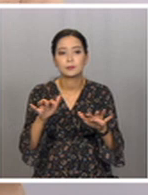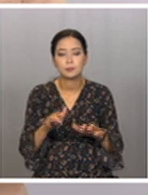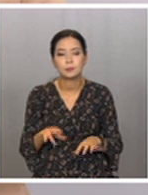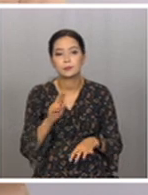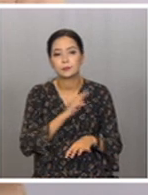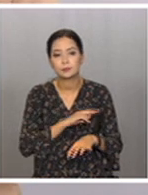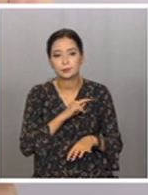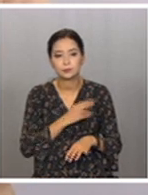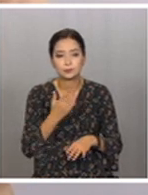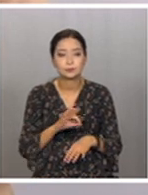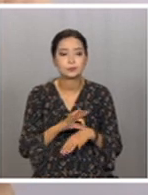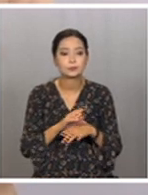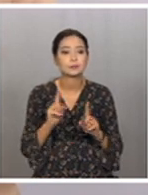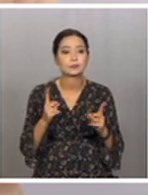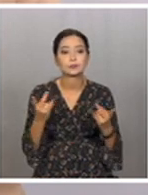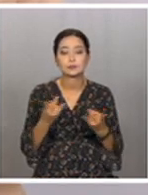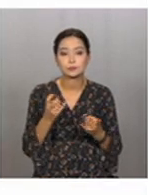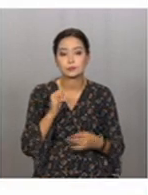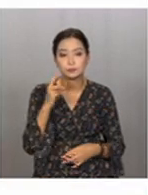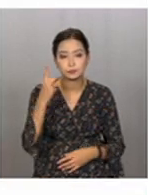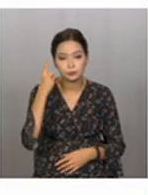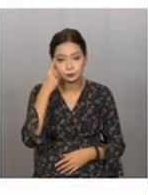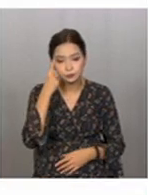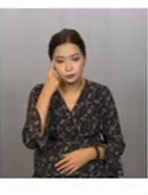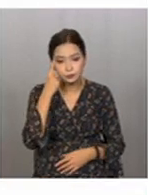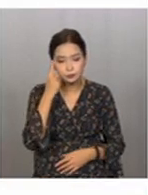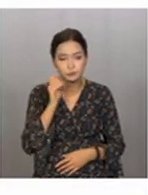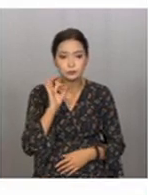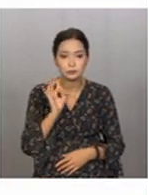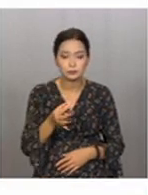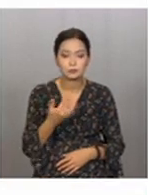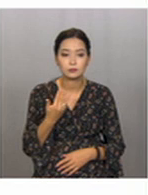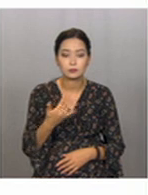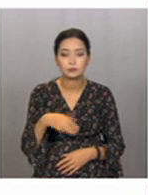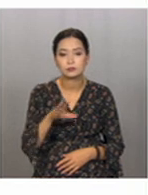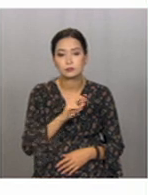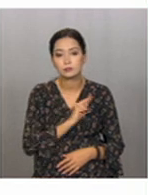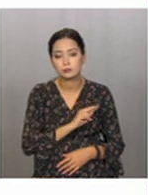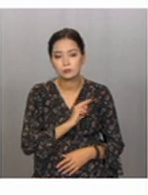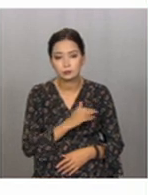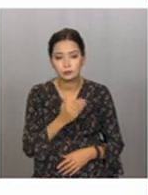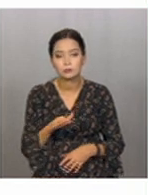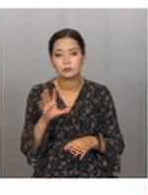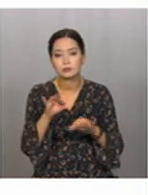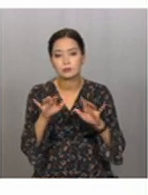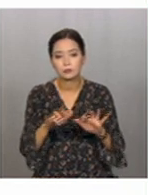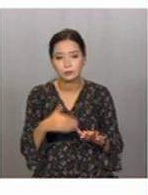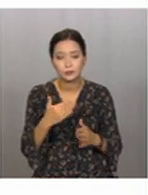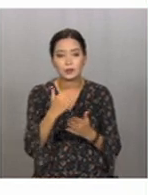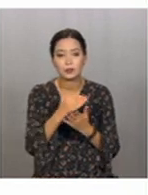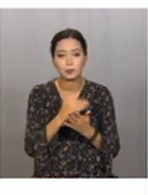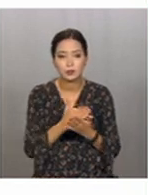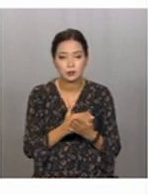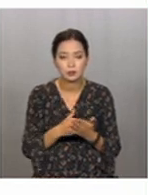жасау үшін не керек? Қалай ойлайсыздар? Бұл бағдарламалар жұмыс жасау үшін компьютерде